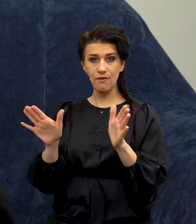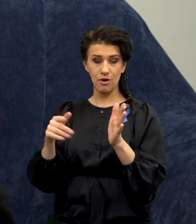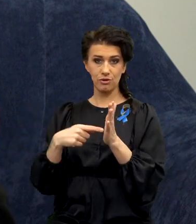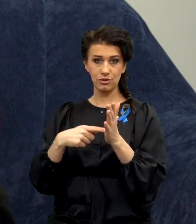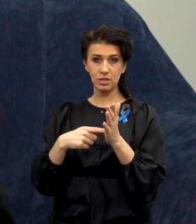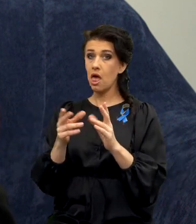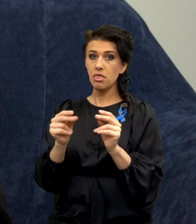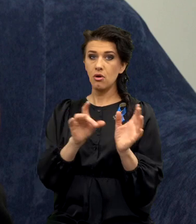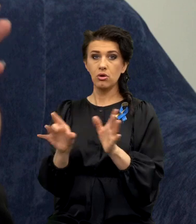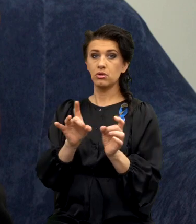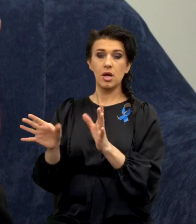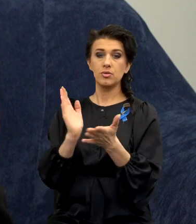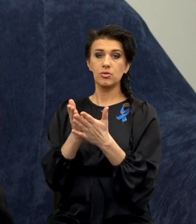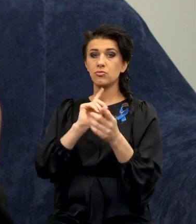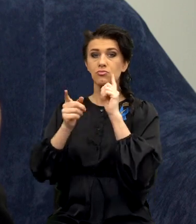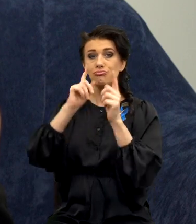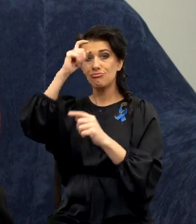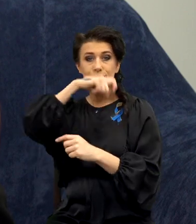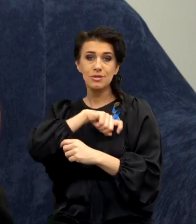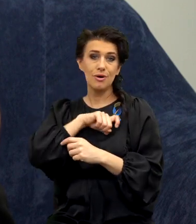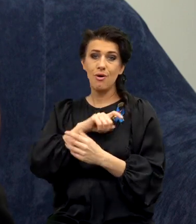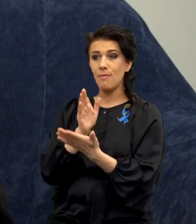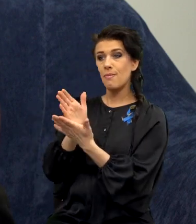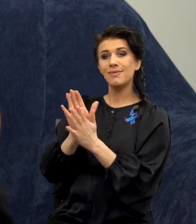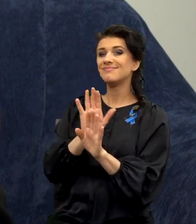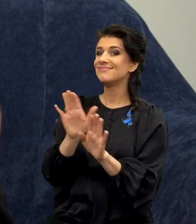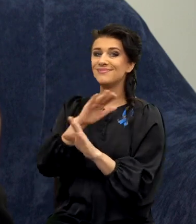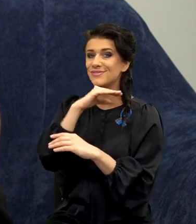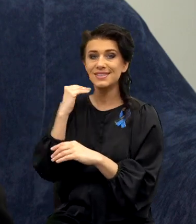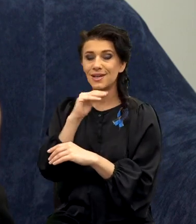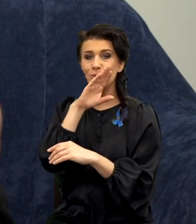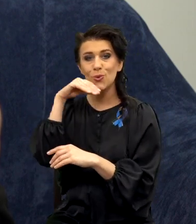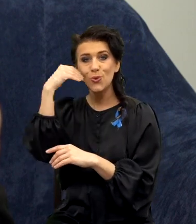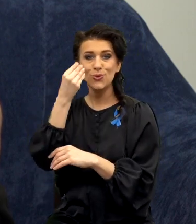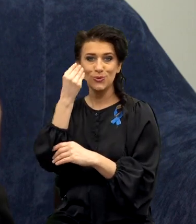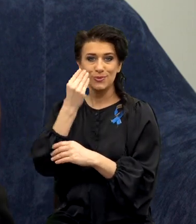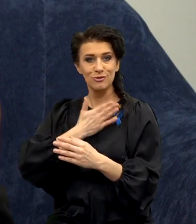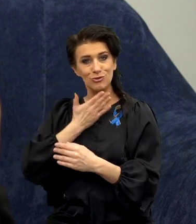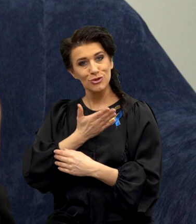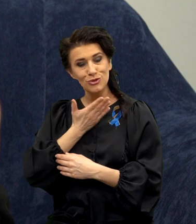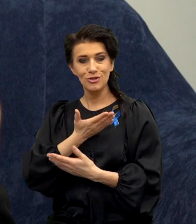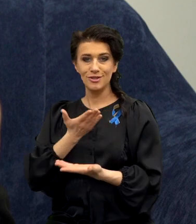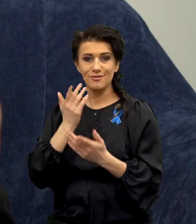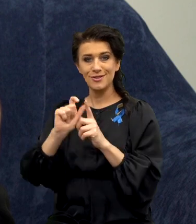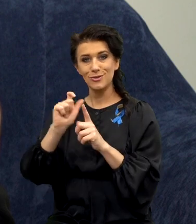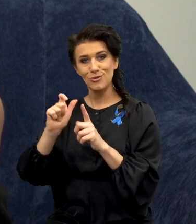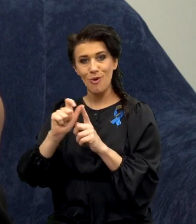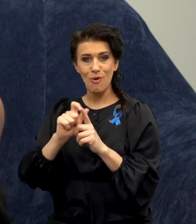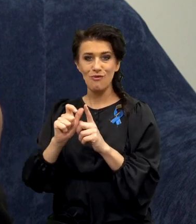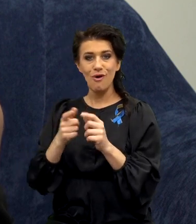tylko do psychologa, że psycholog tutaj pomoże. Nie, wystarczy uśmiech, wystarczy życzliwość i taka